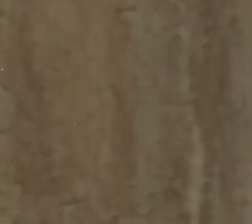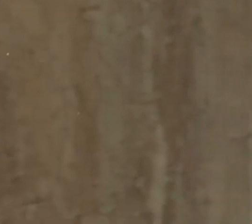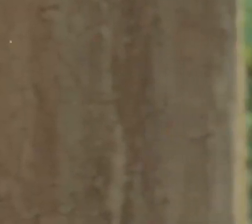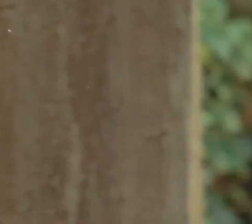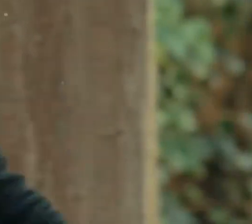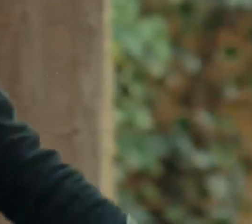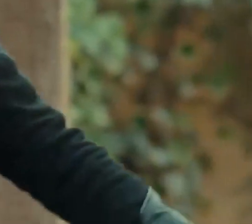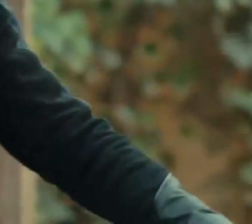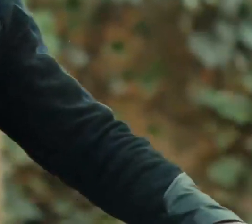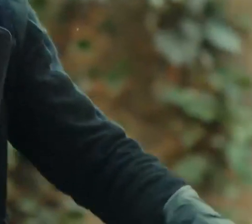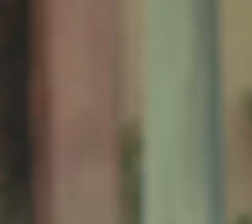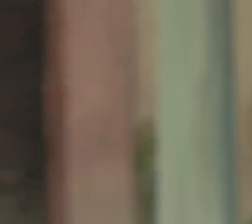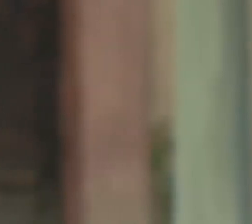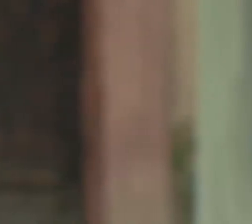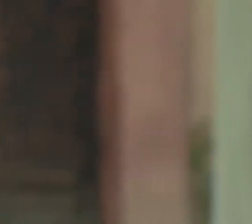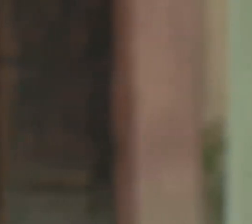Sırtından vurdu Farah'ı.